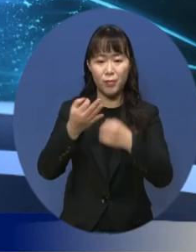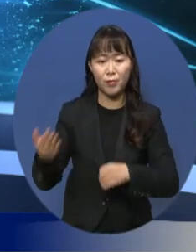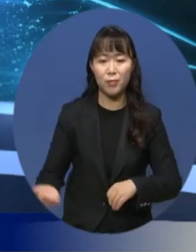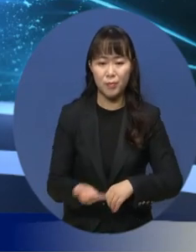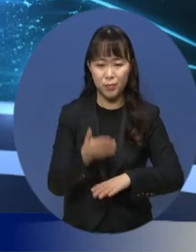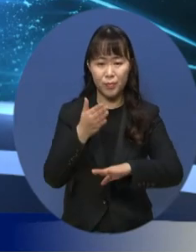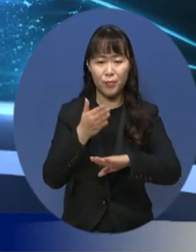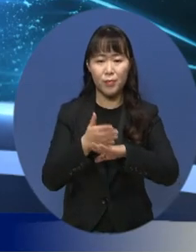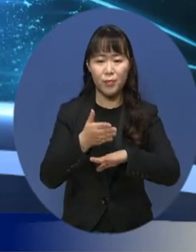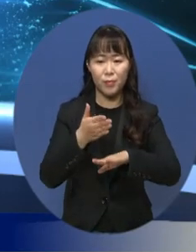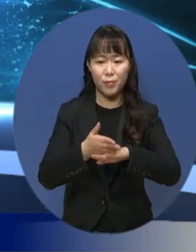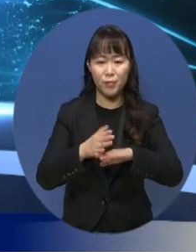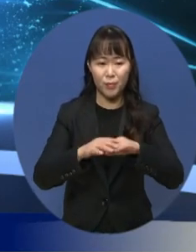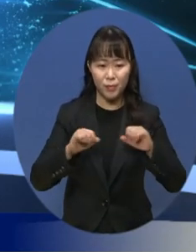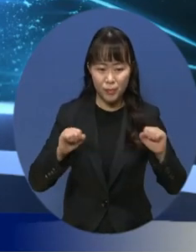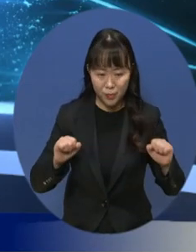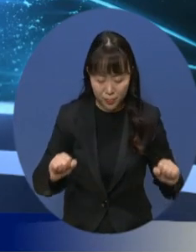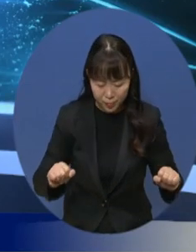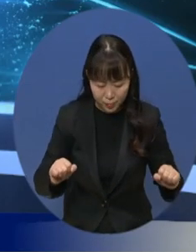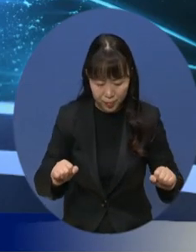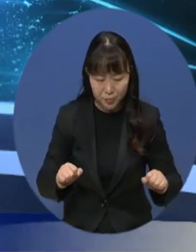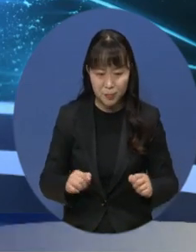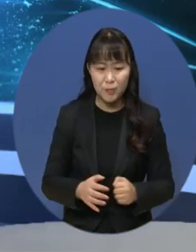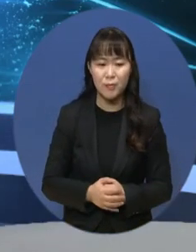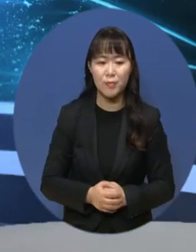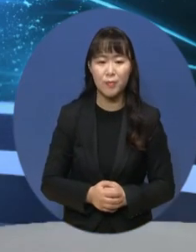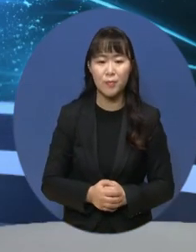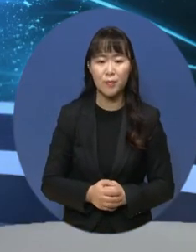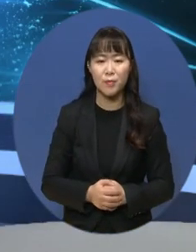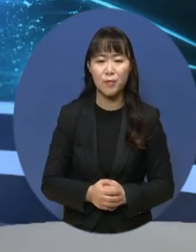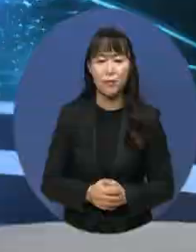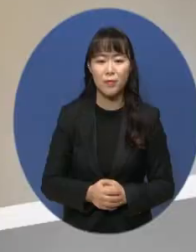마칩니다. 시청해주신 여러분 고맙습니다.